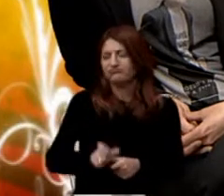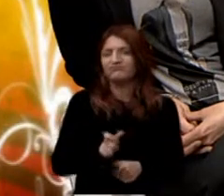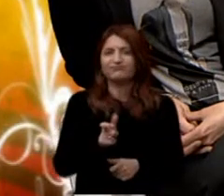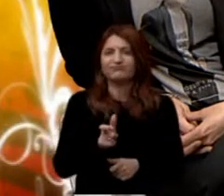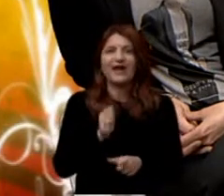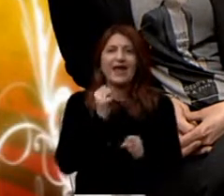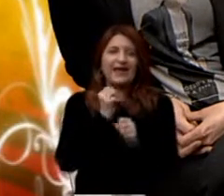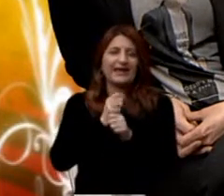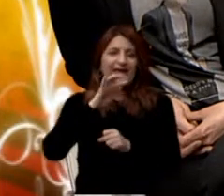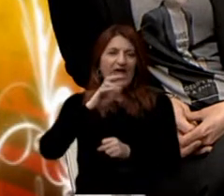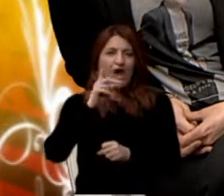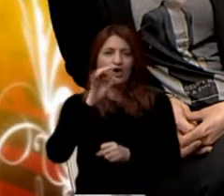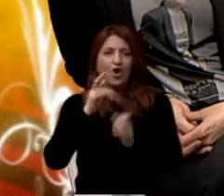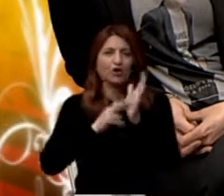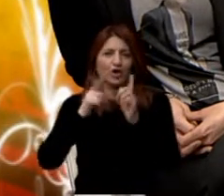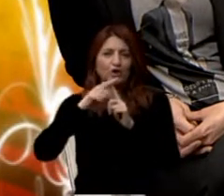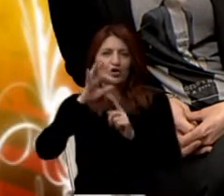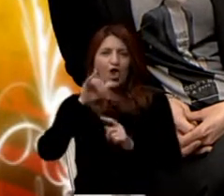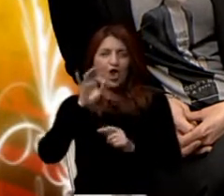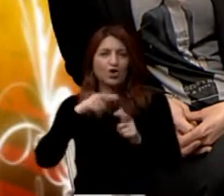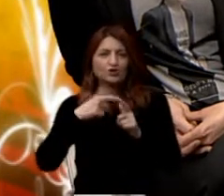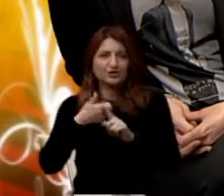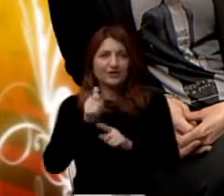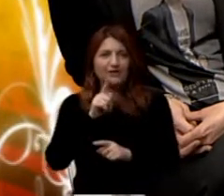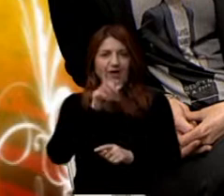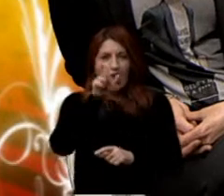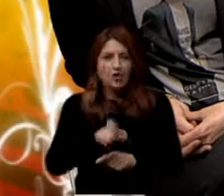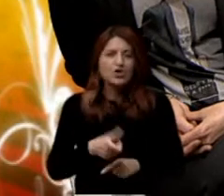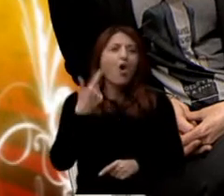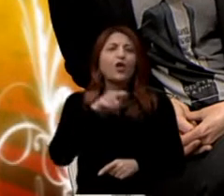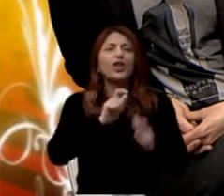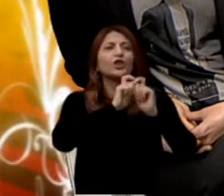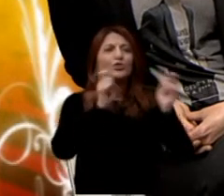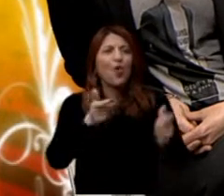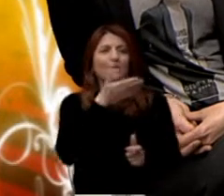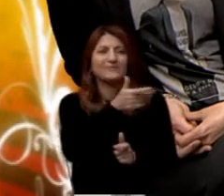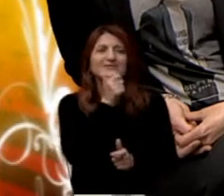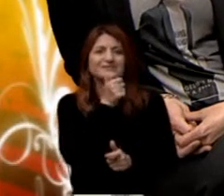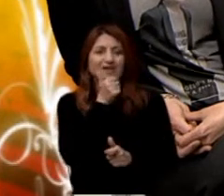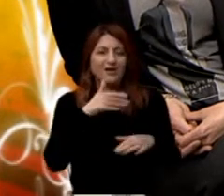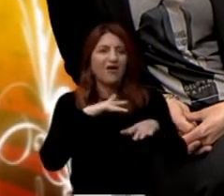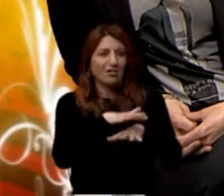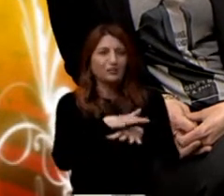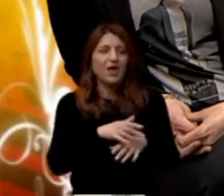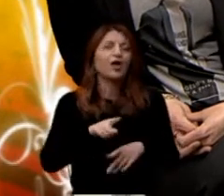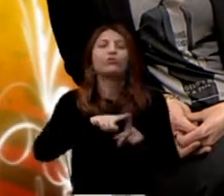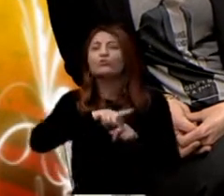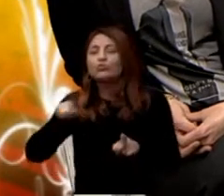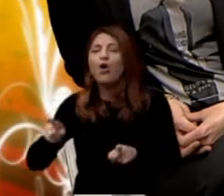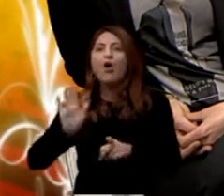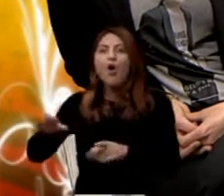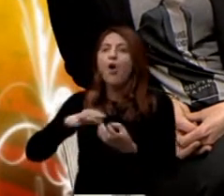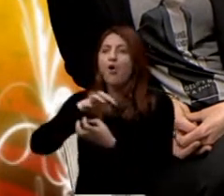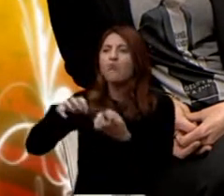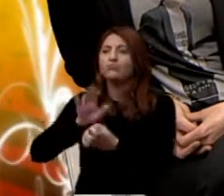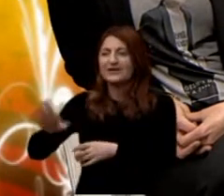odnosno gerontološkog osiguranika, znači do doma za starije osobe, do opće